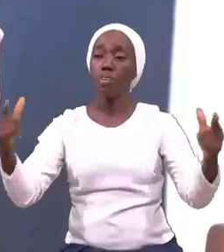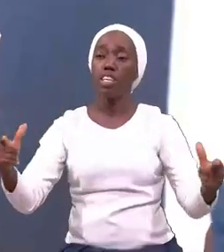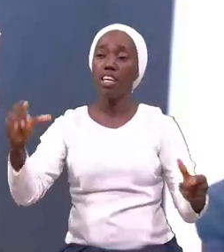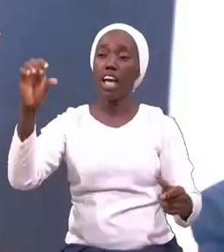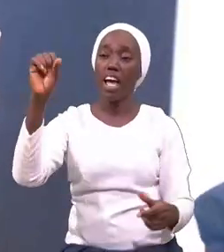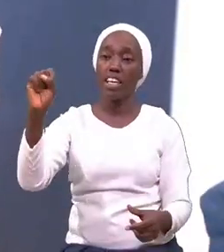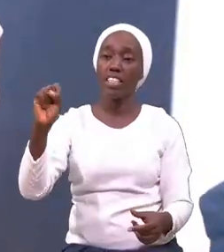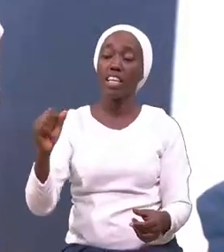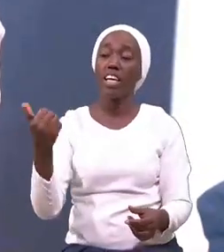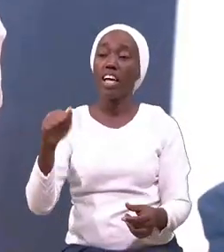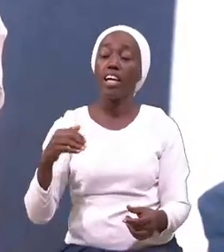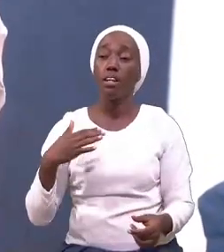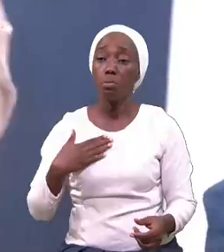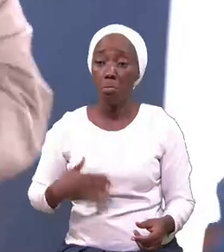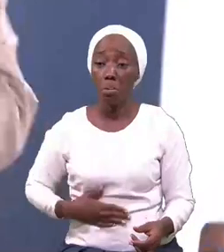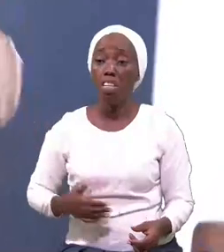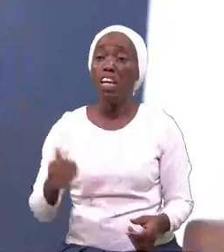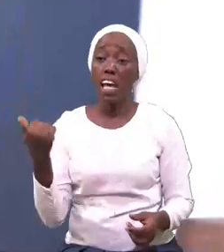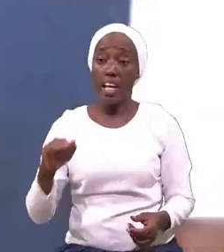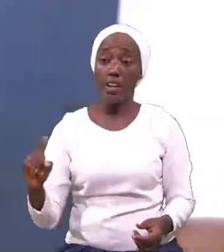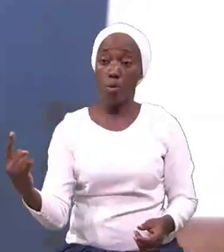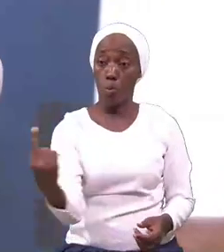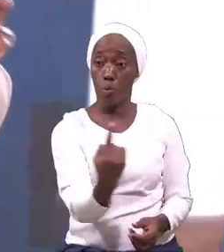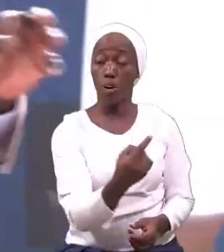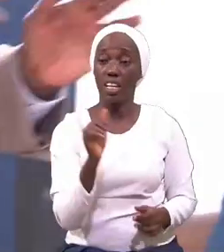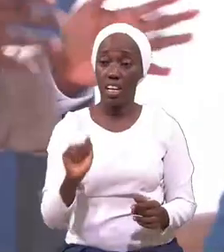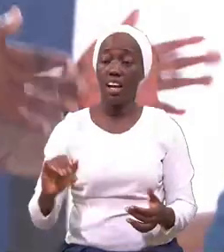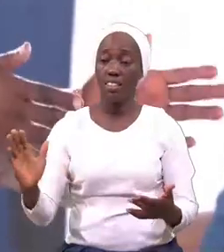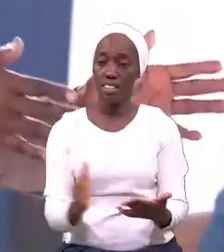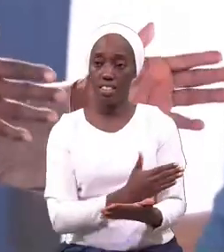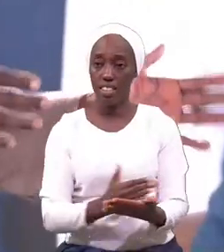Tout le monde peut chanter, hein, pratiquement.